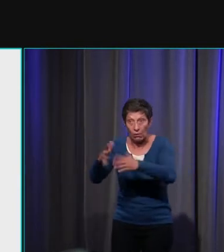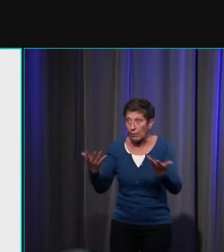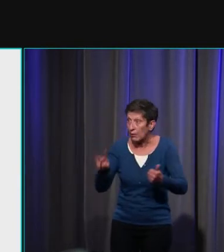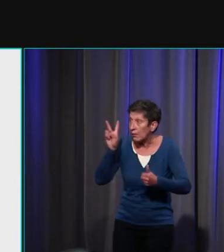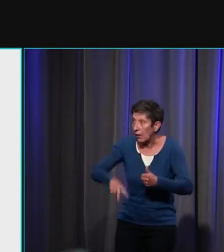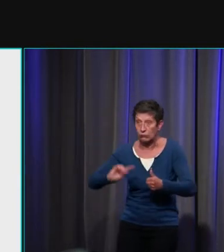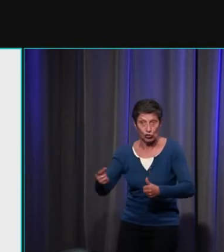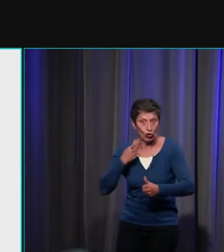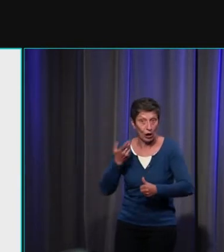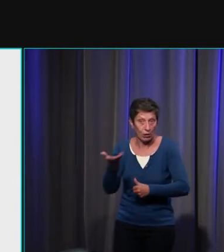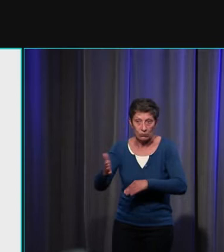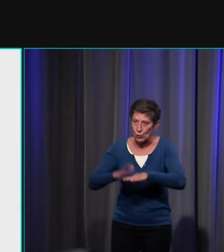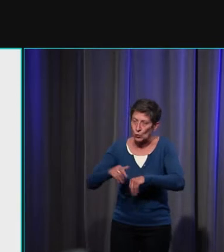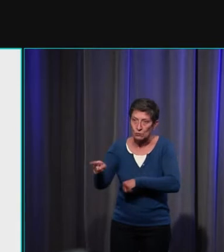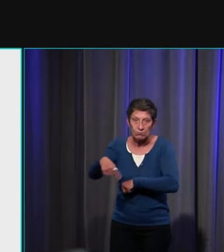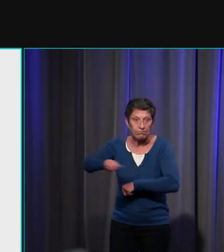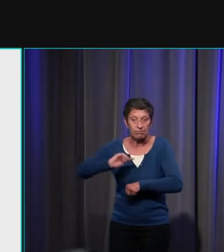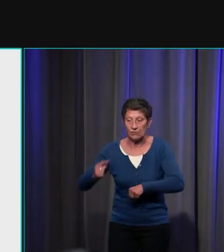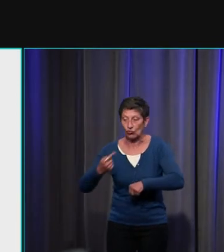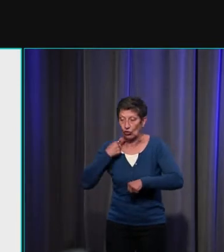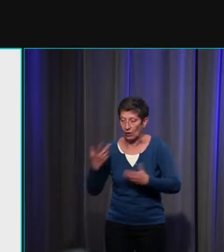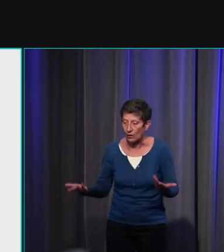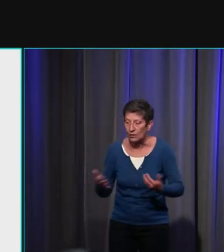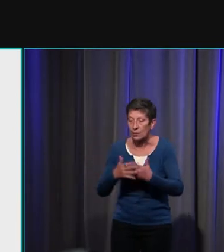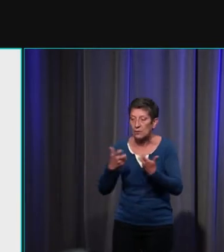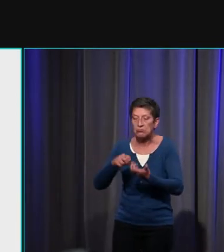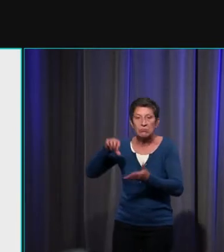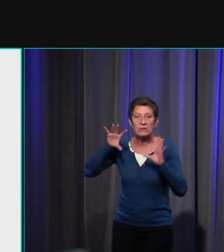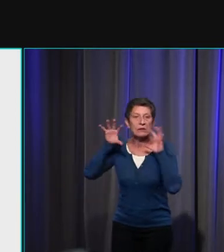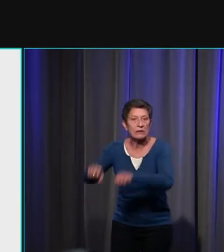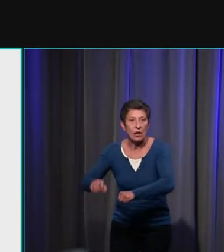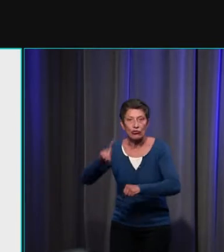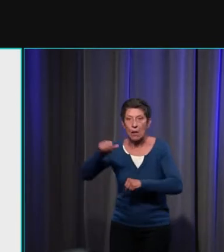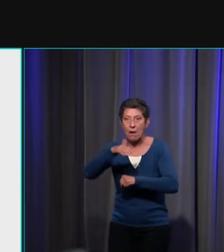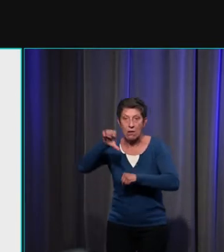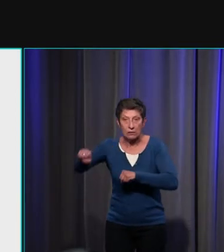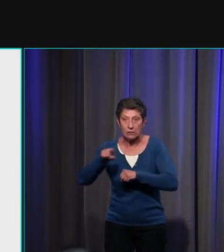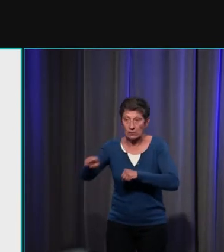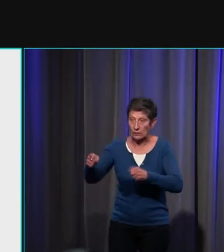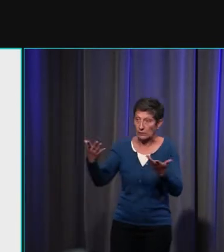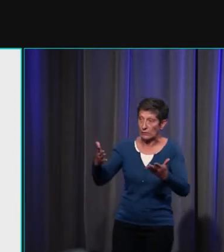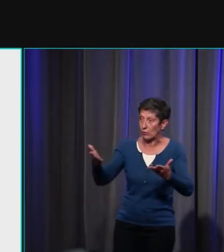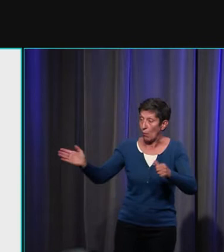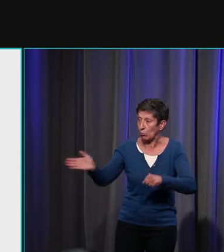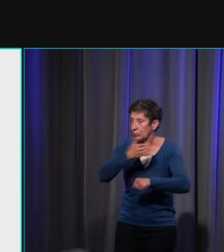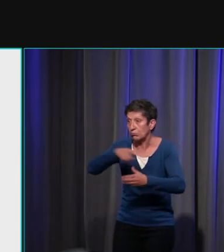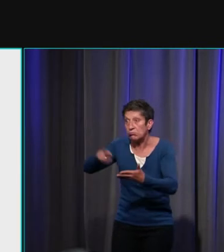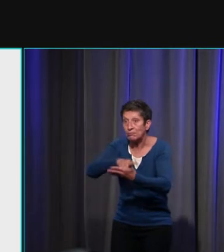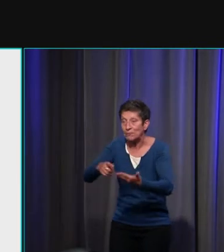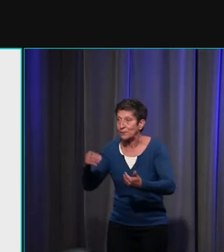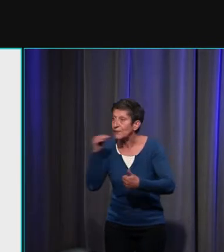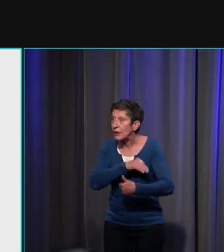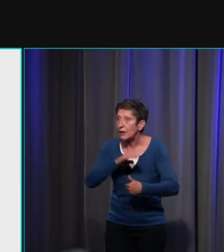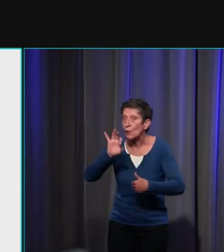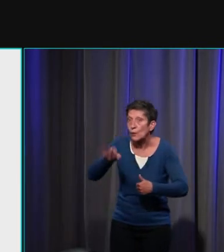un échec en particulier le siège de damas est très vite levé mais edes continue de rester